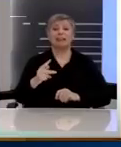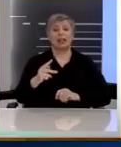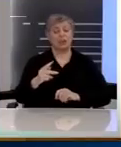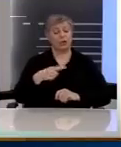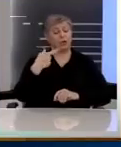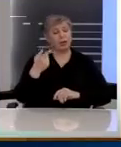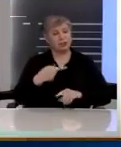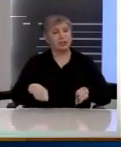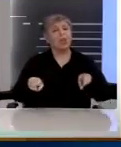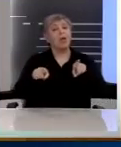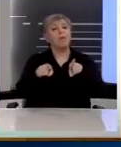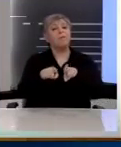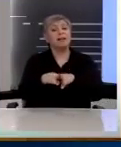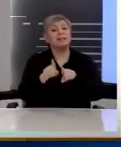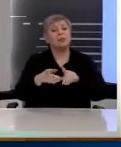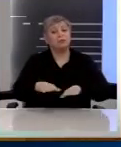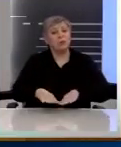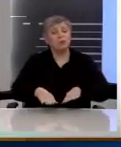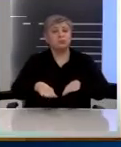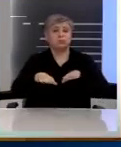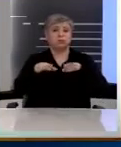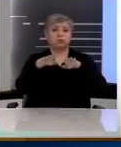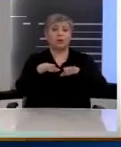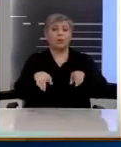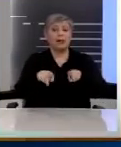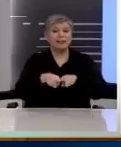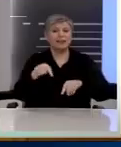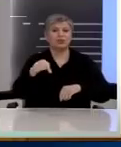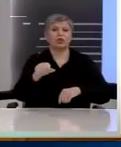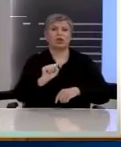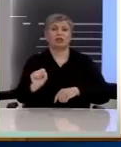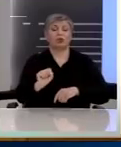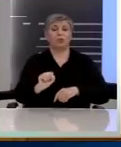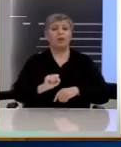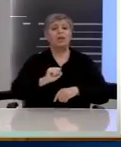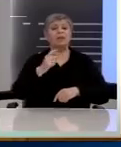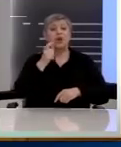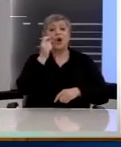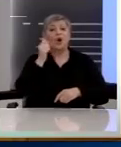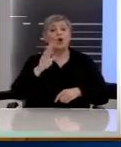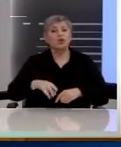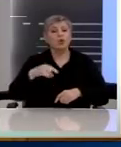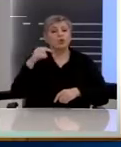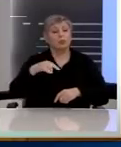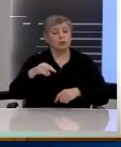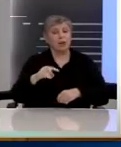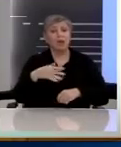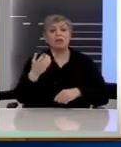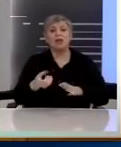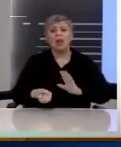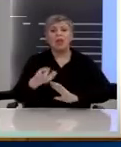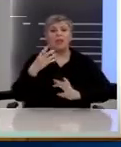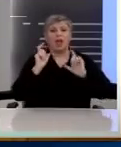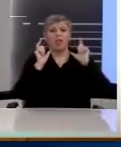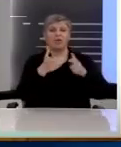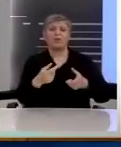Μαζί ήσασταν, κύριε Κεδίκογλου, από μικρό παιδάκι. Εντάξει. Με τον κύριο Τσοχατζόπουλο. Εντάξει. Και ο γιος του κυρίου Παντονίου είναι από τα νέα στελέχη της Νέας Δημοκρατίας. Να